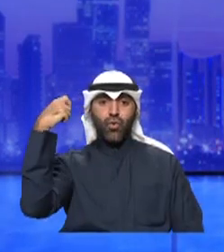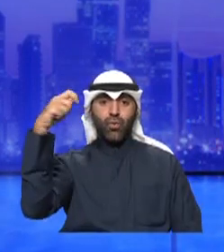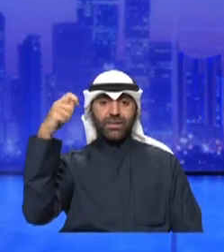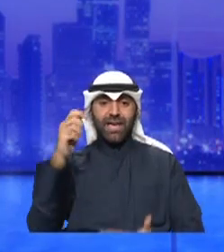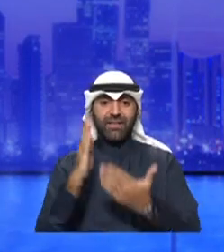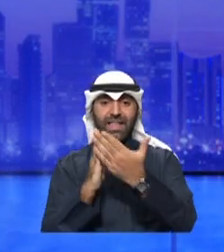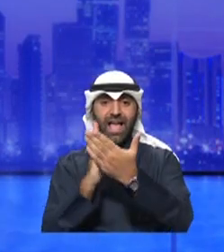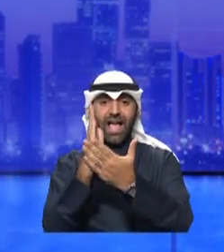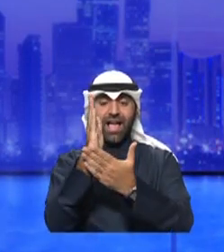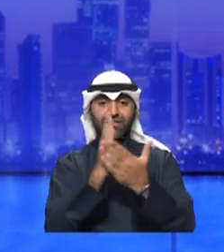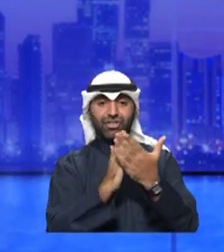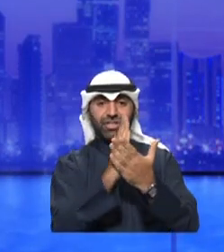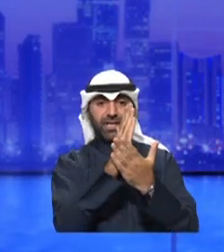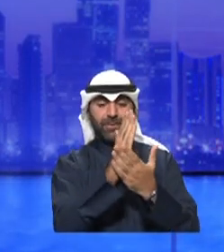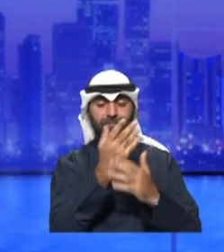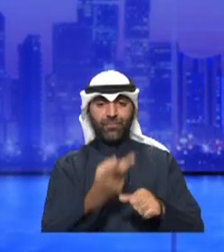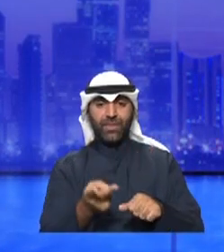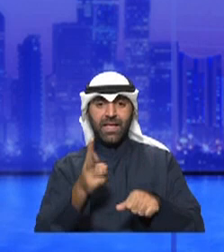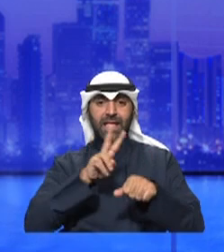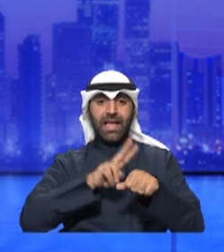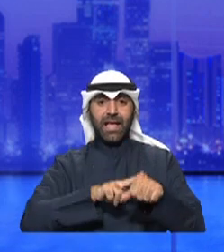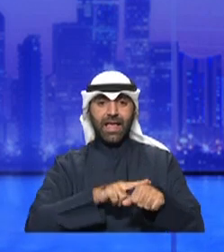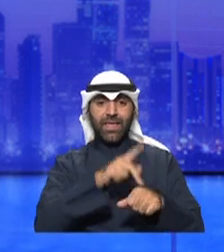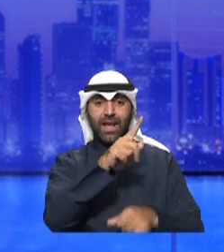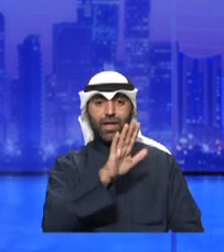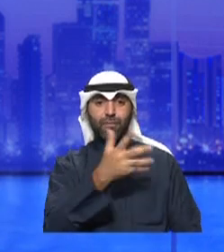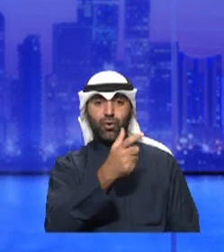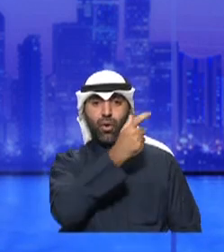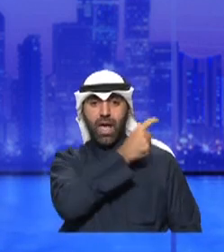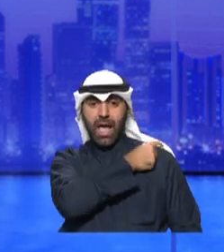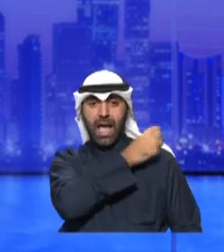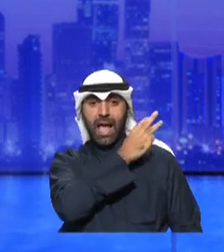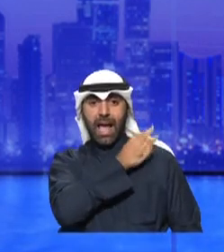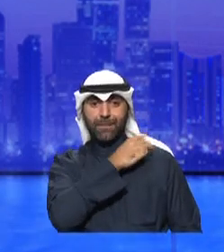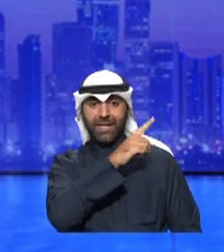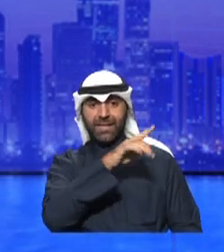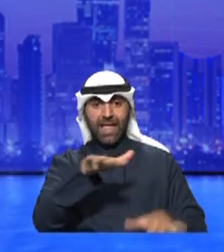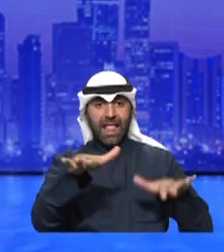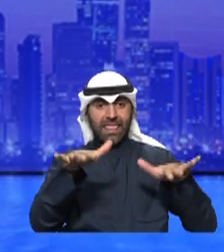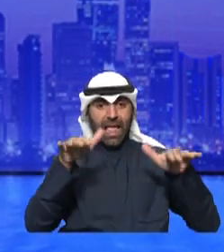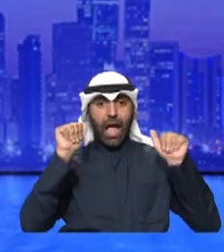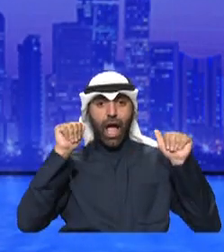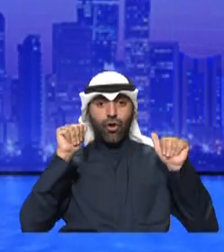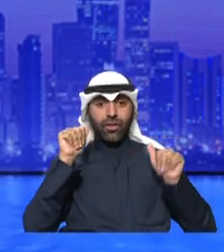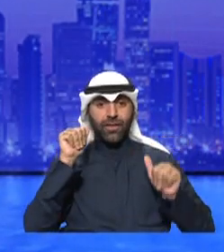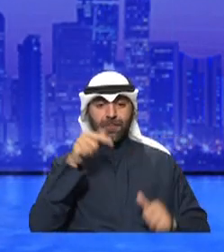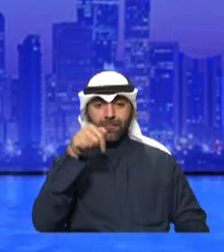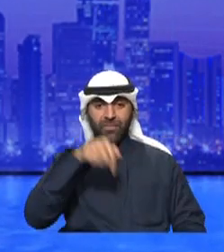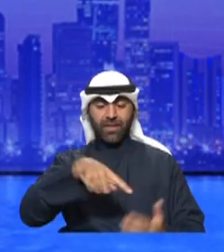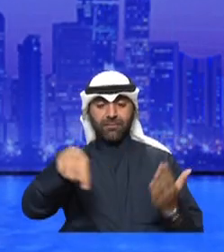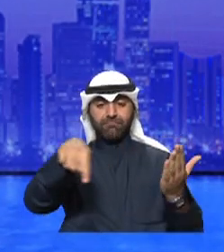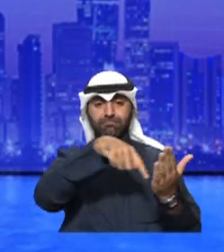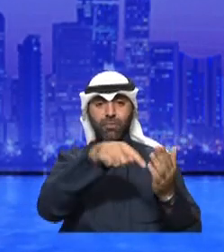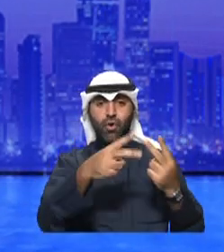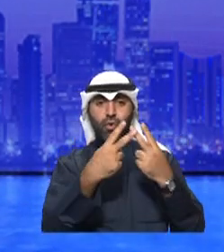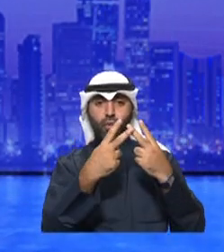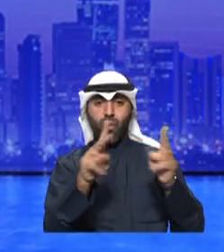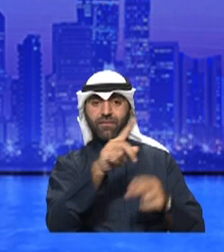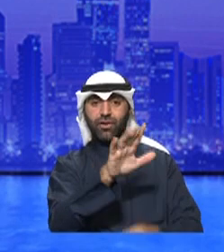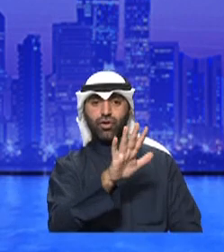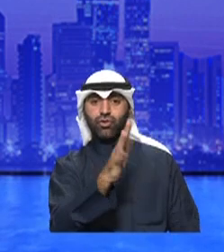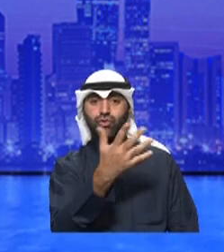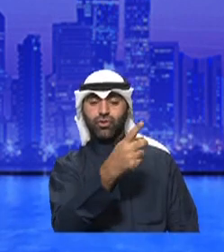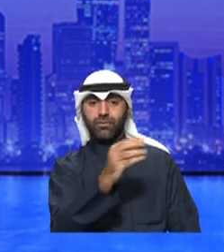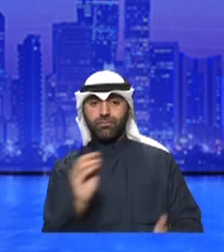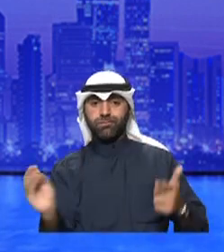عبد العزيز سعود تركي رئيس الم الوطنيه للامن السيبراني بدرجه وكيل وزاره وقرر مجلس الوزراء